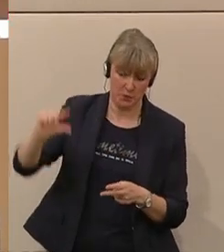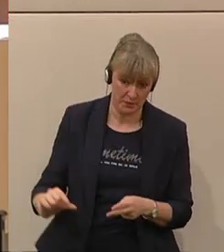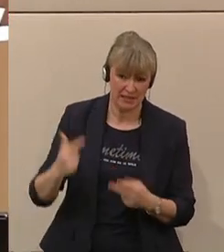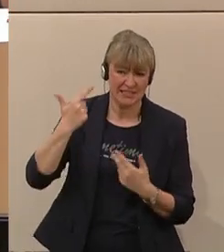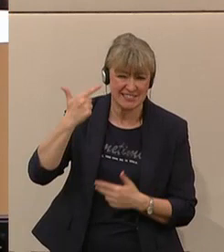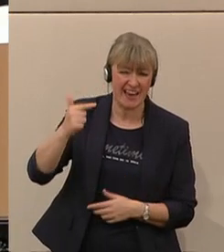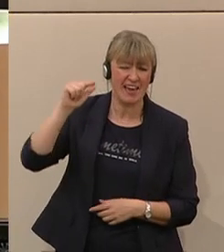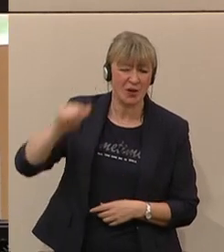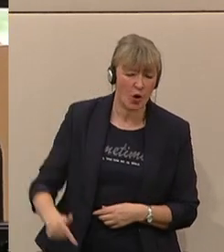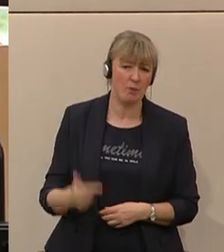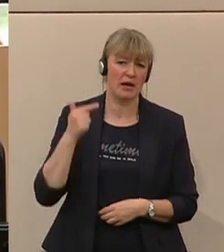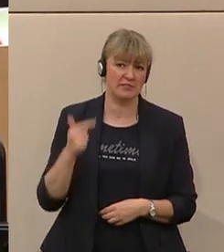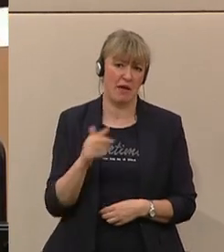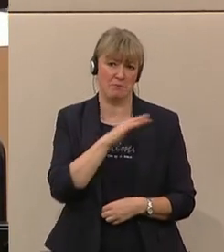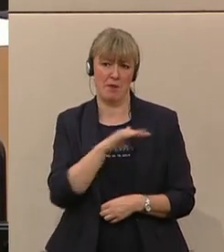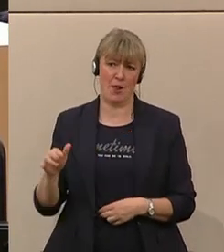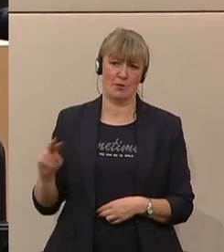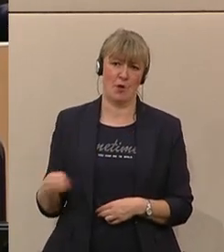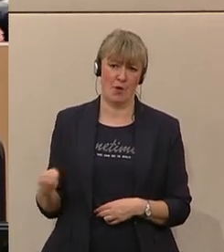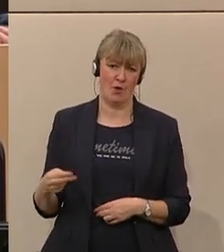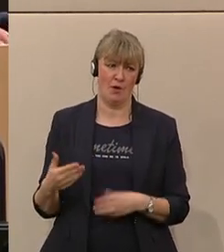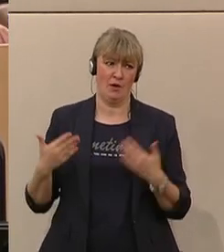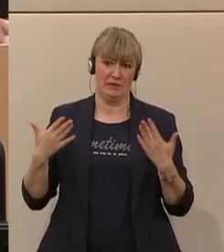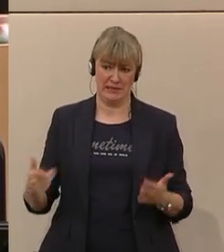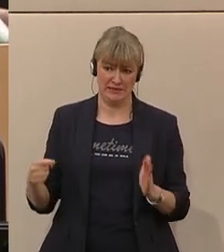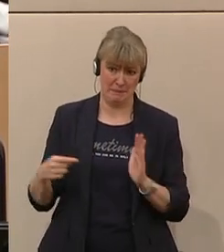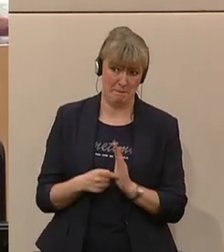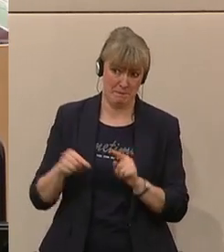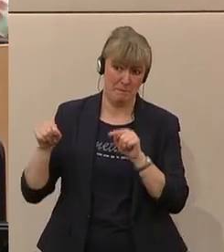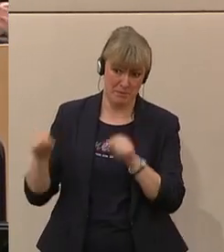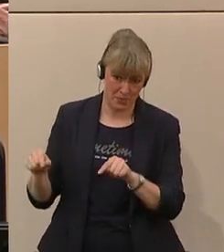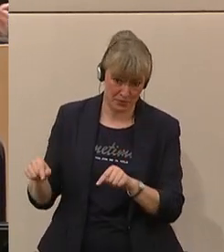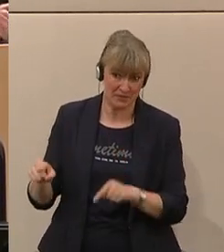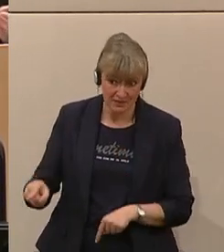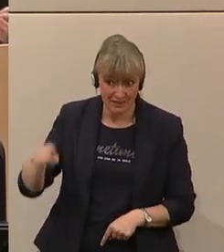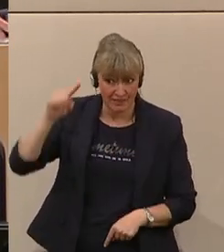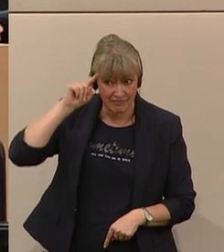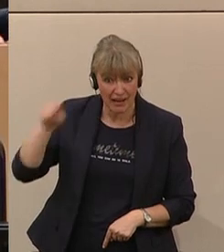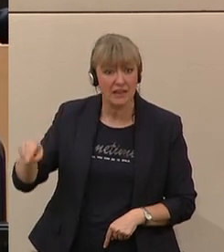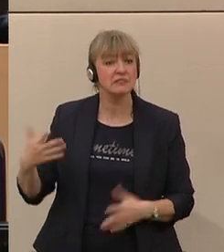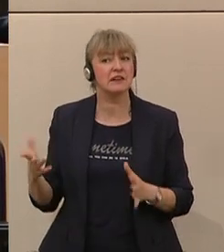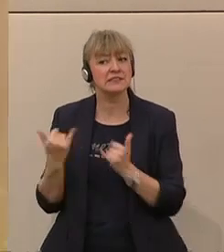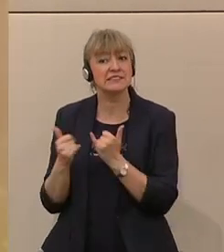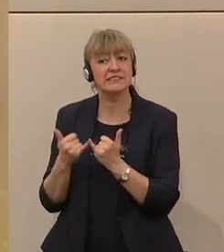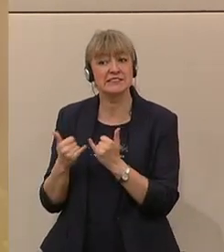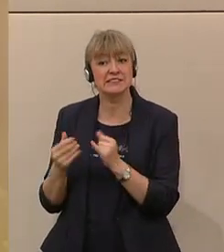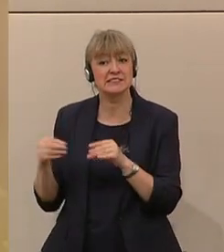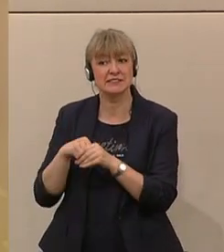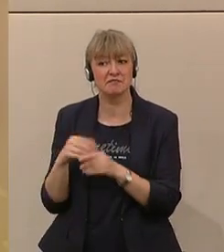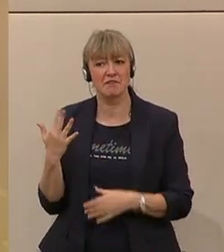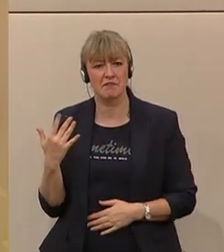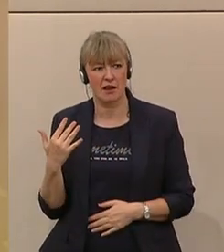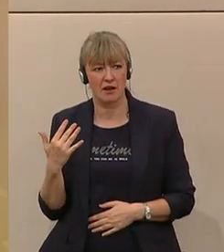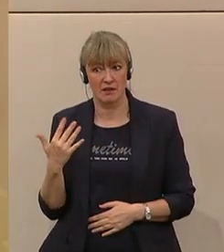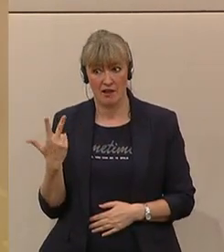2,2 Millionen Euro. Das ist der Punkt, um den es geht. Und wissen Sie, was das für eine Verzinsung ist?